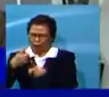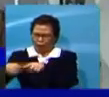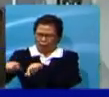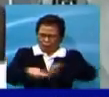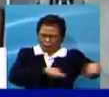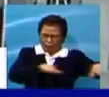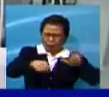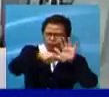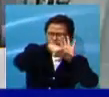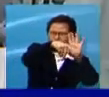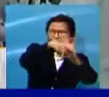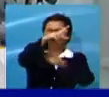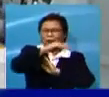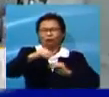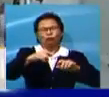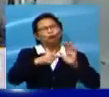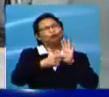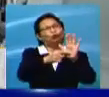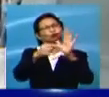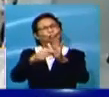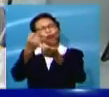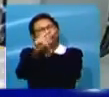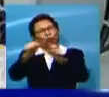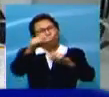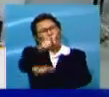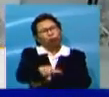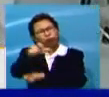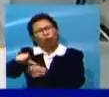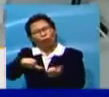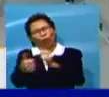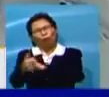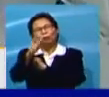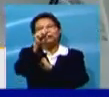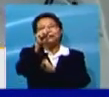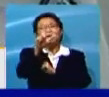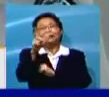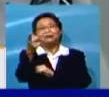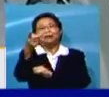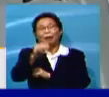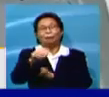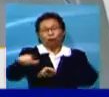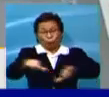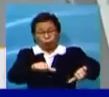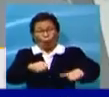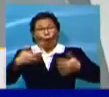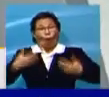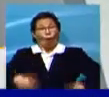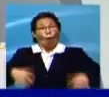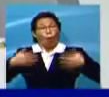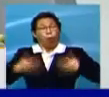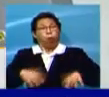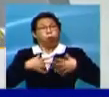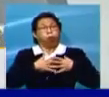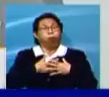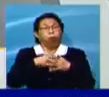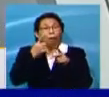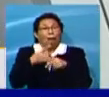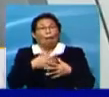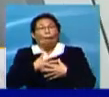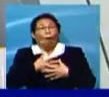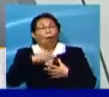aktiviti pameran dan juga demonstrasi menyelamat mangsa oleh pasukan TLDM dengan aksi cukup mendebarkan menggunakan pelbagai